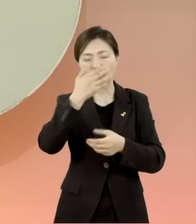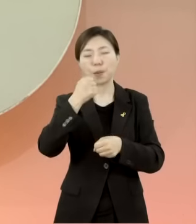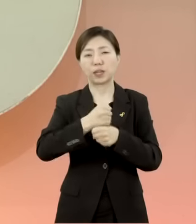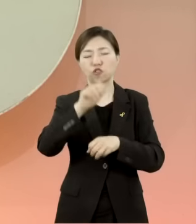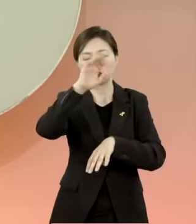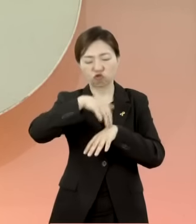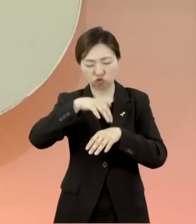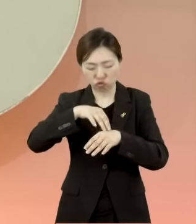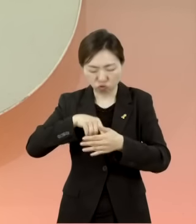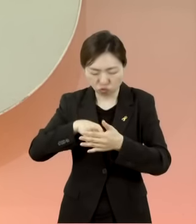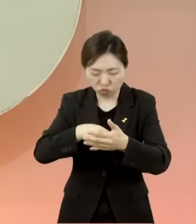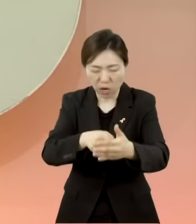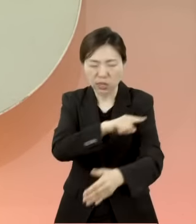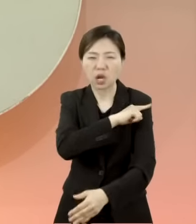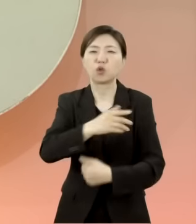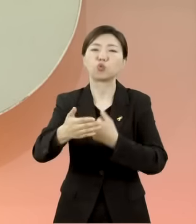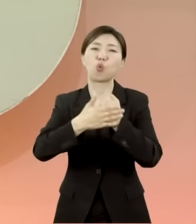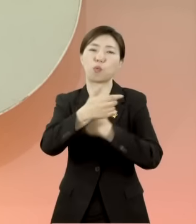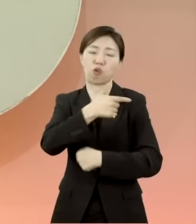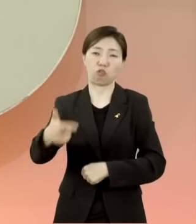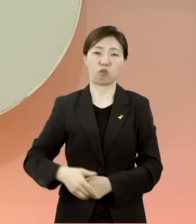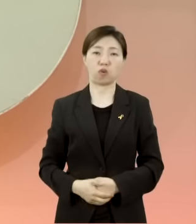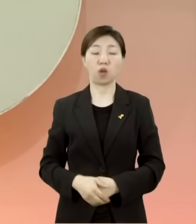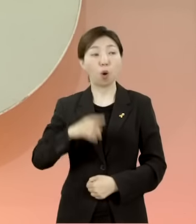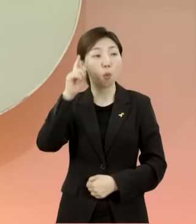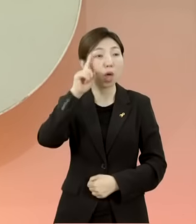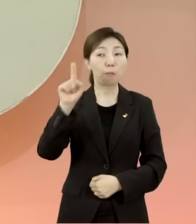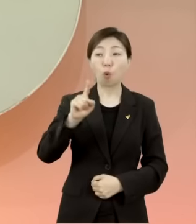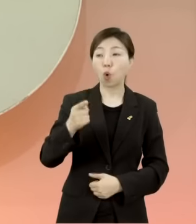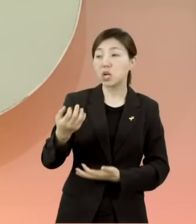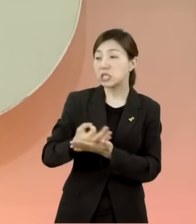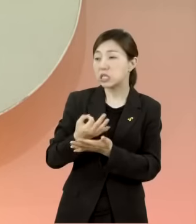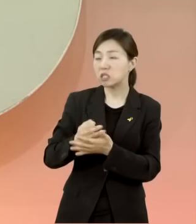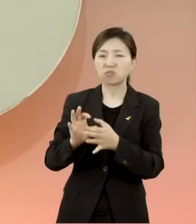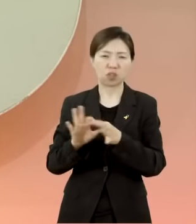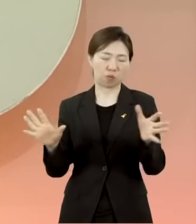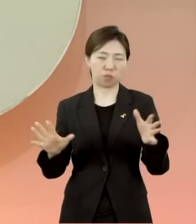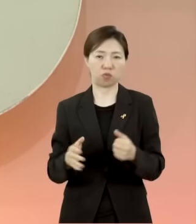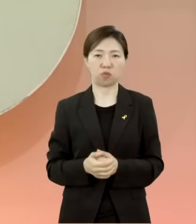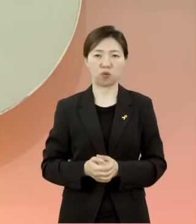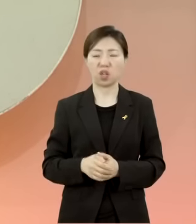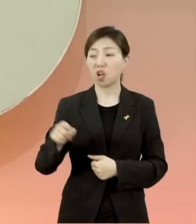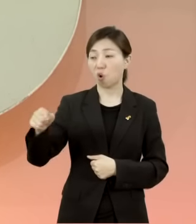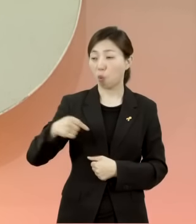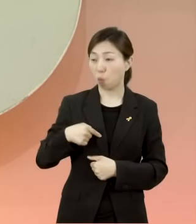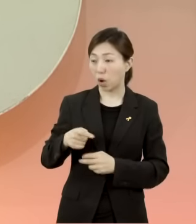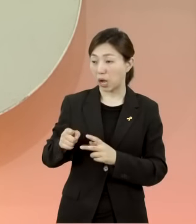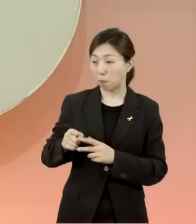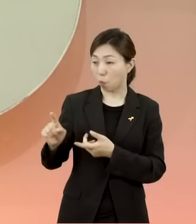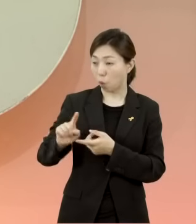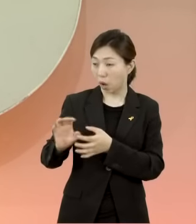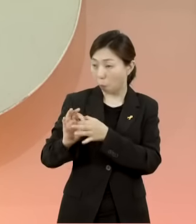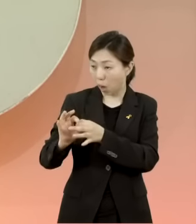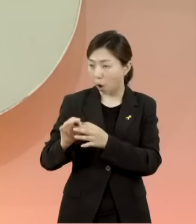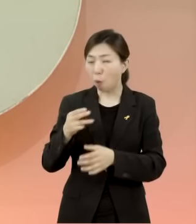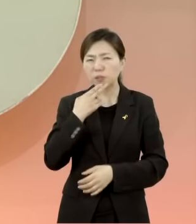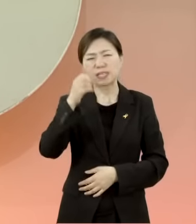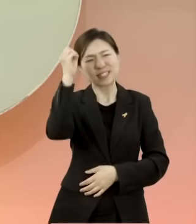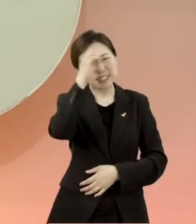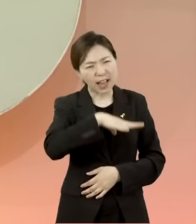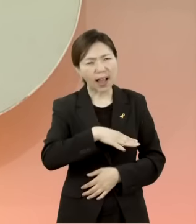닦는데 아주 좋은 방편이 왜냐면 아무런 이해 관계가 없이 그냥 순수하게